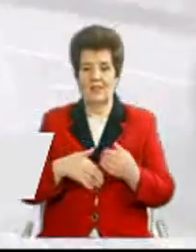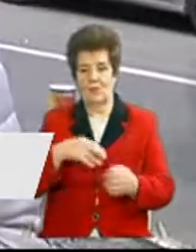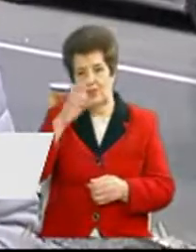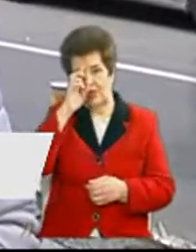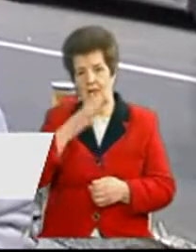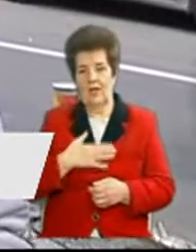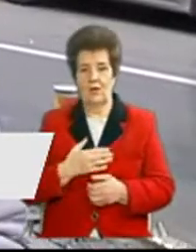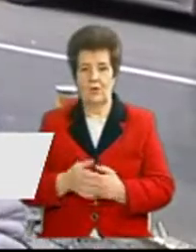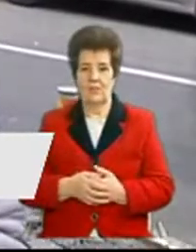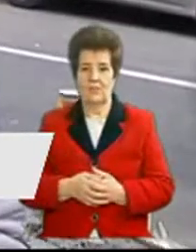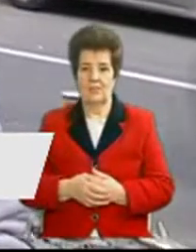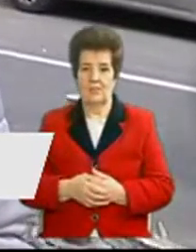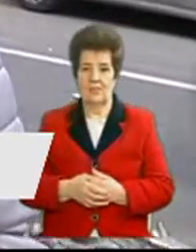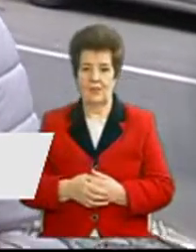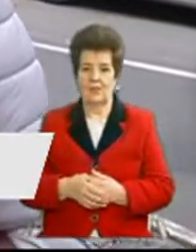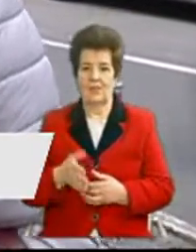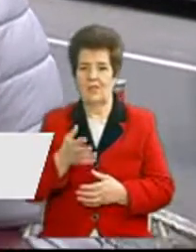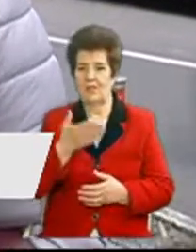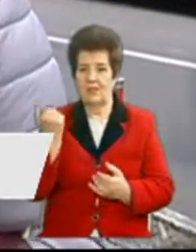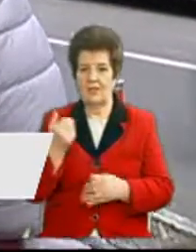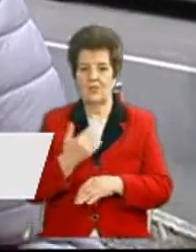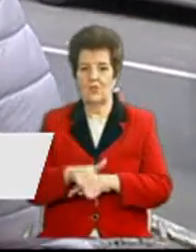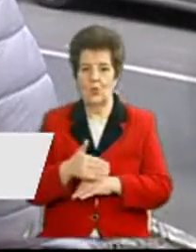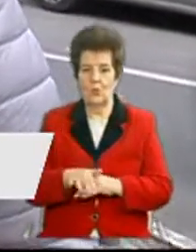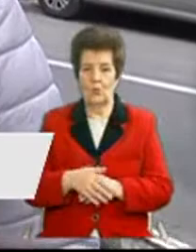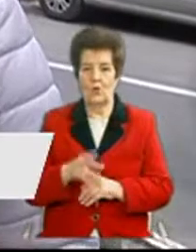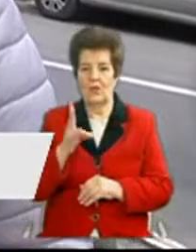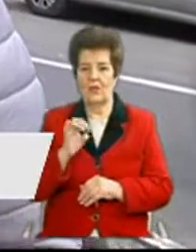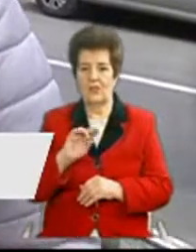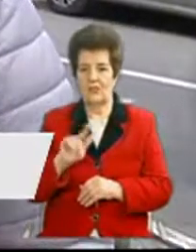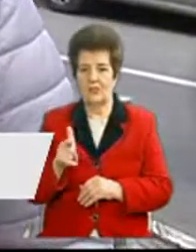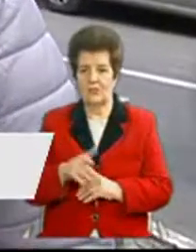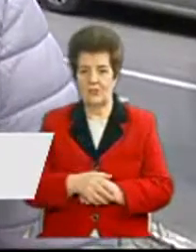noastră. Nici drumuri, nici